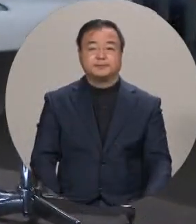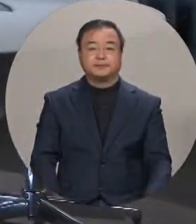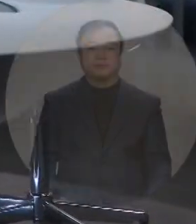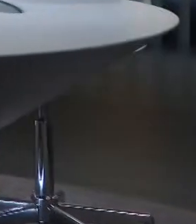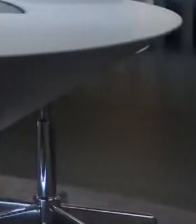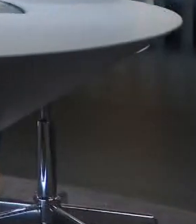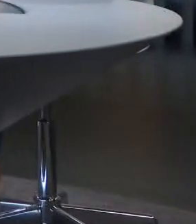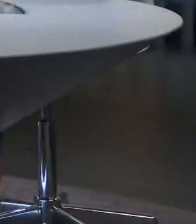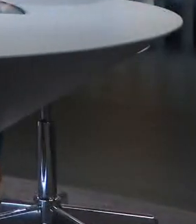감사합니다